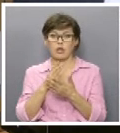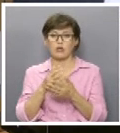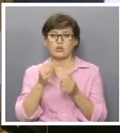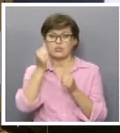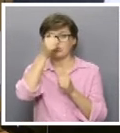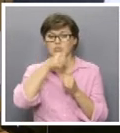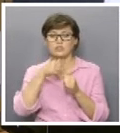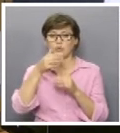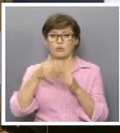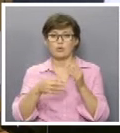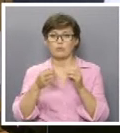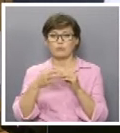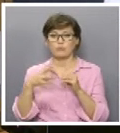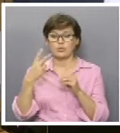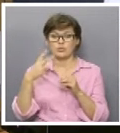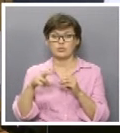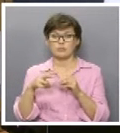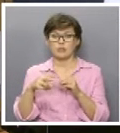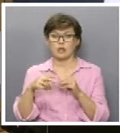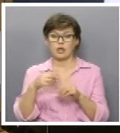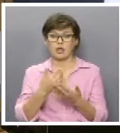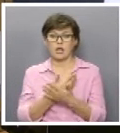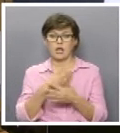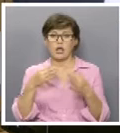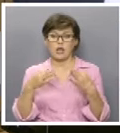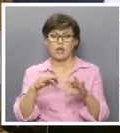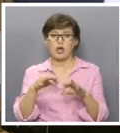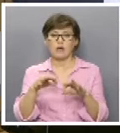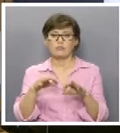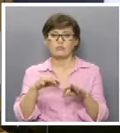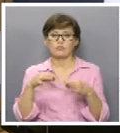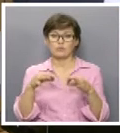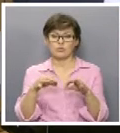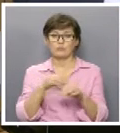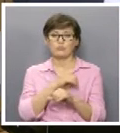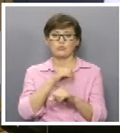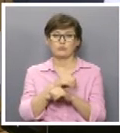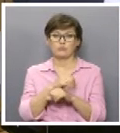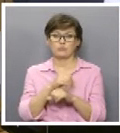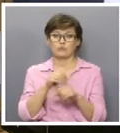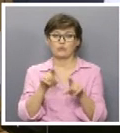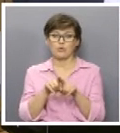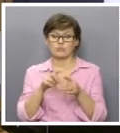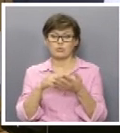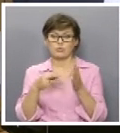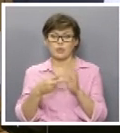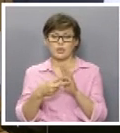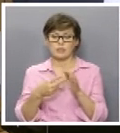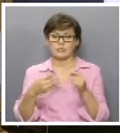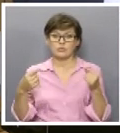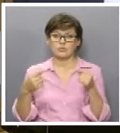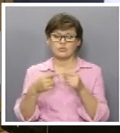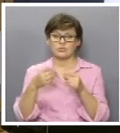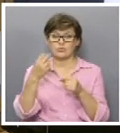да 15-20 жаңа автокөлік бекеттері пайда болады деген жоспары бар. Ал нақты біздің әлеуметтік